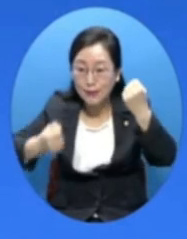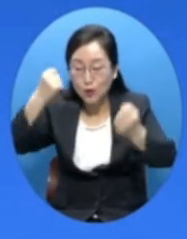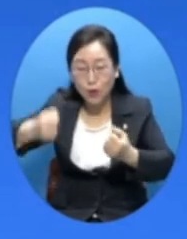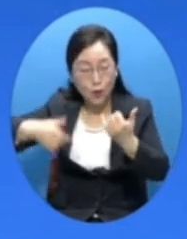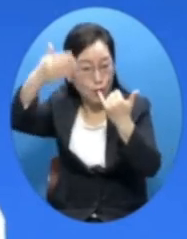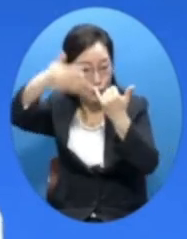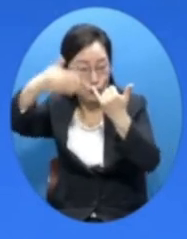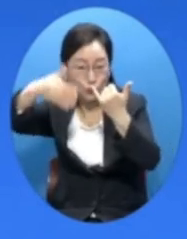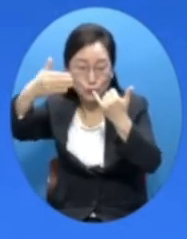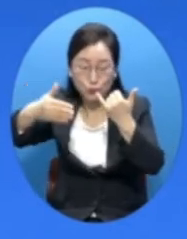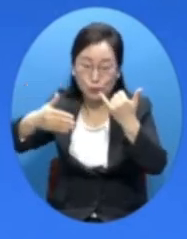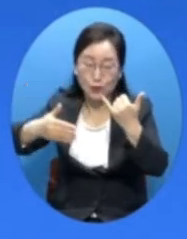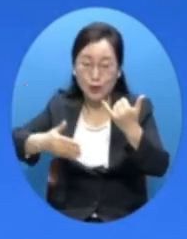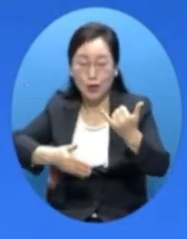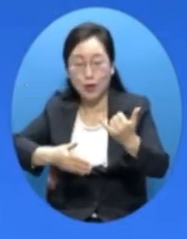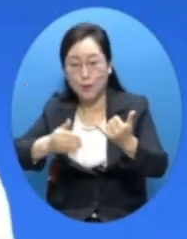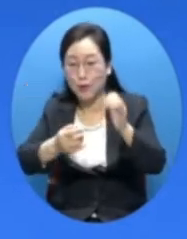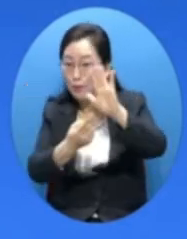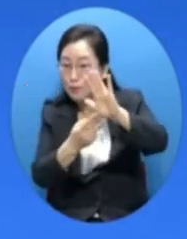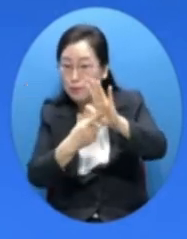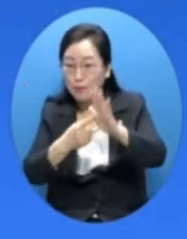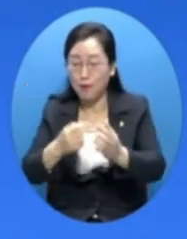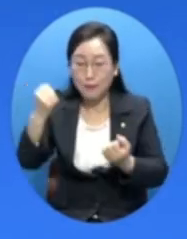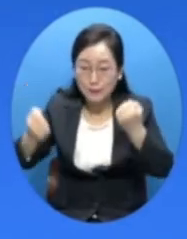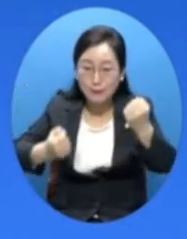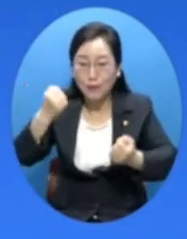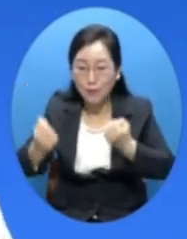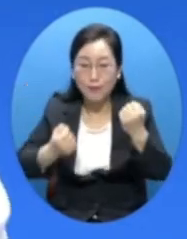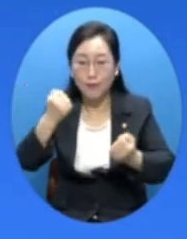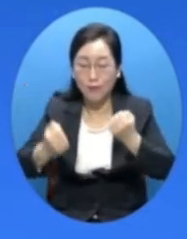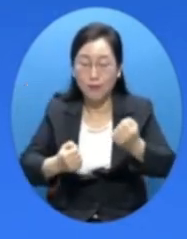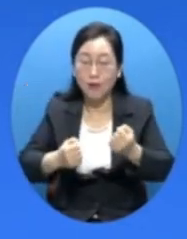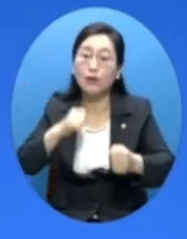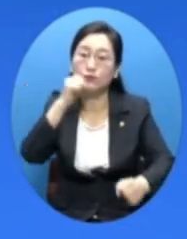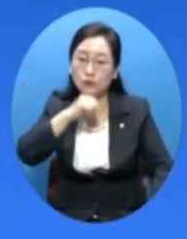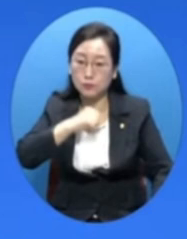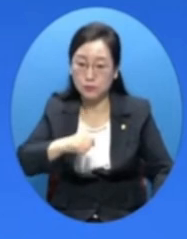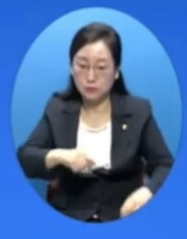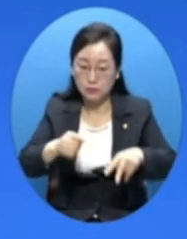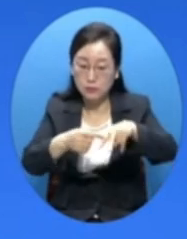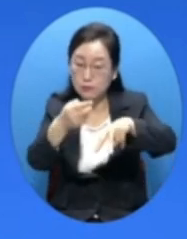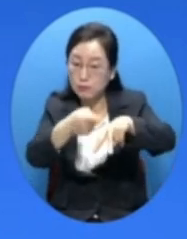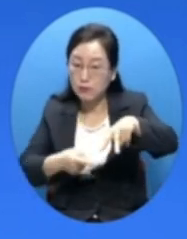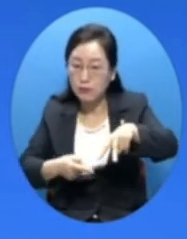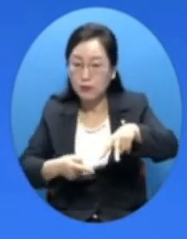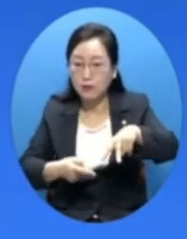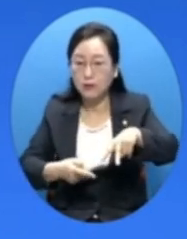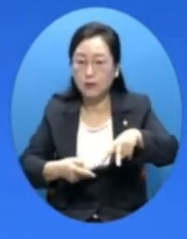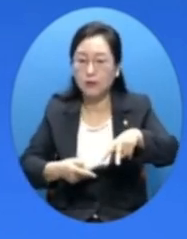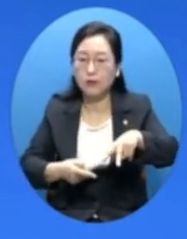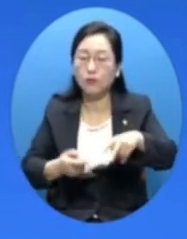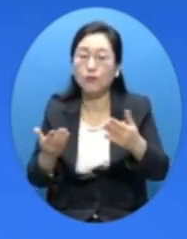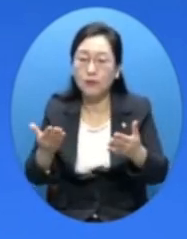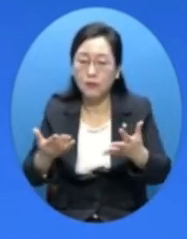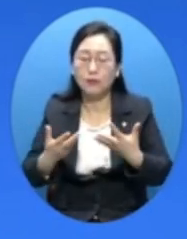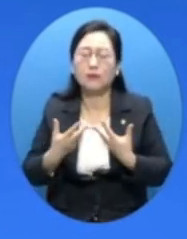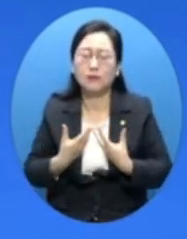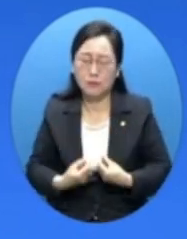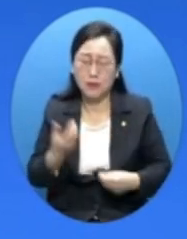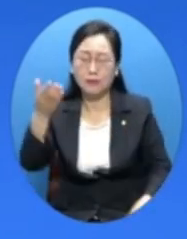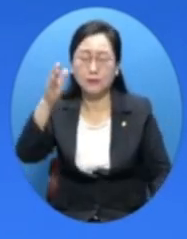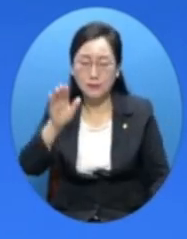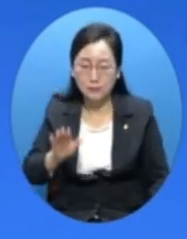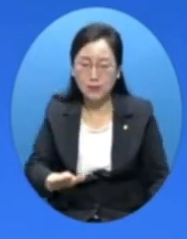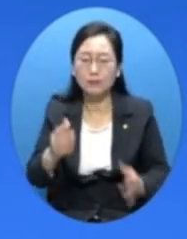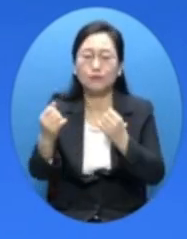알려져 있고 많은 사람들이 그와 함께 자전거 타기를 좋아했는데 다리 한쪽에 잘라지고 나니까 너무나 절망했습니다. 그러나 그 절망